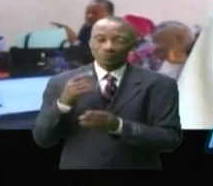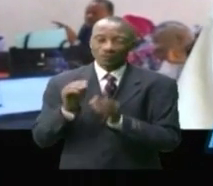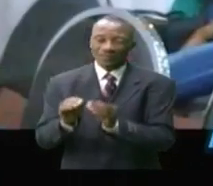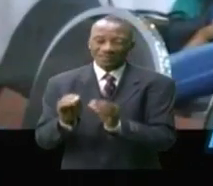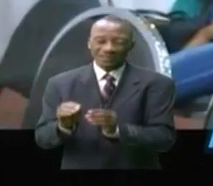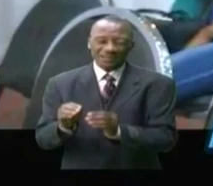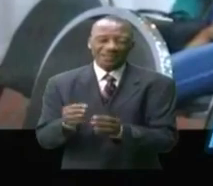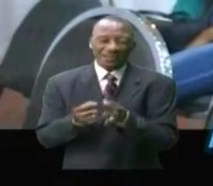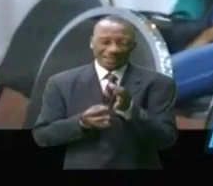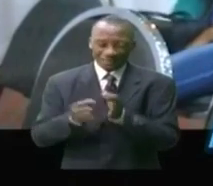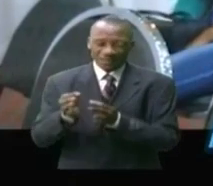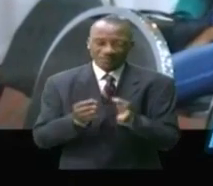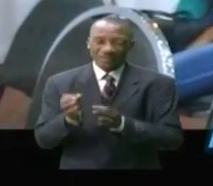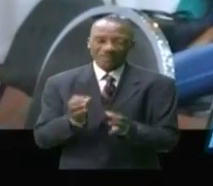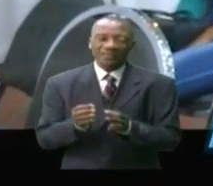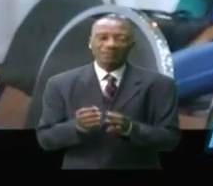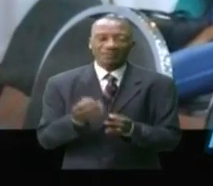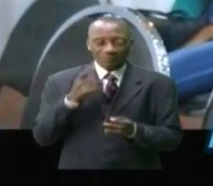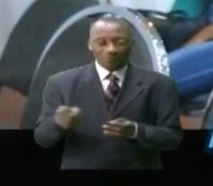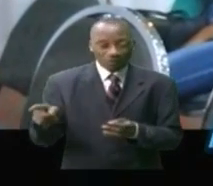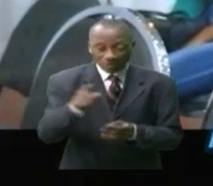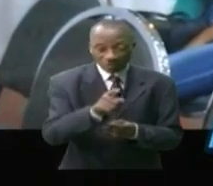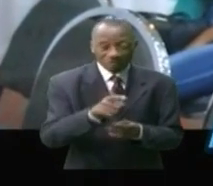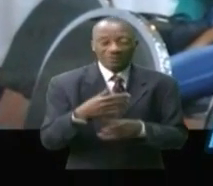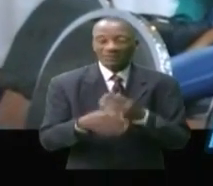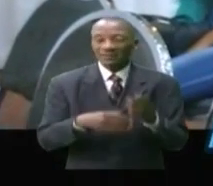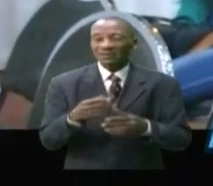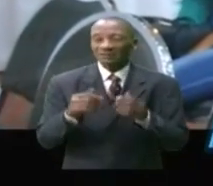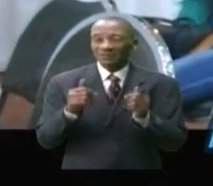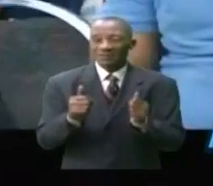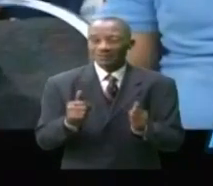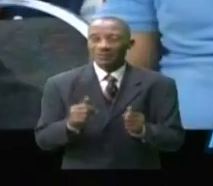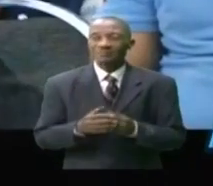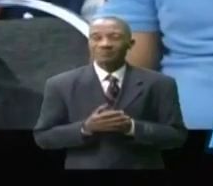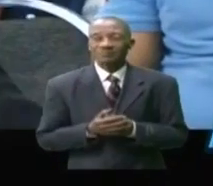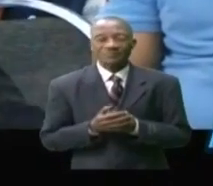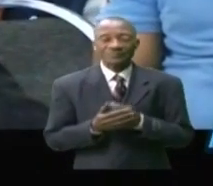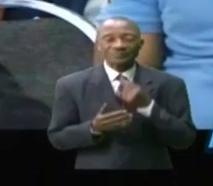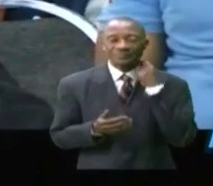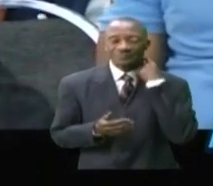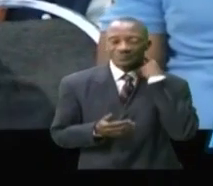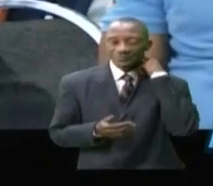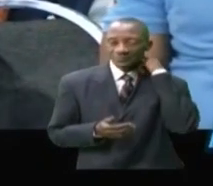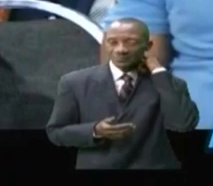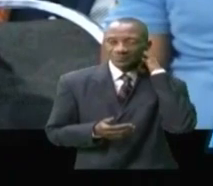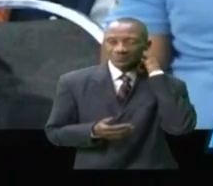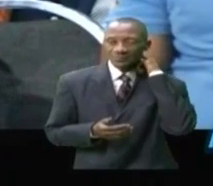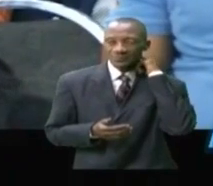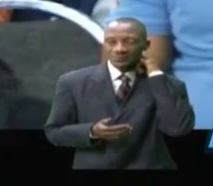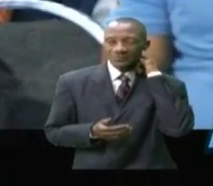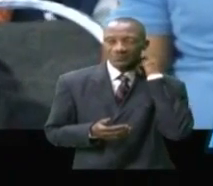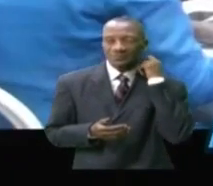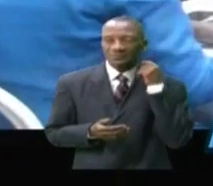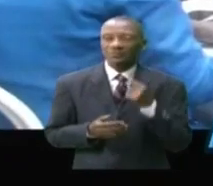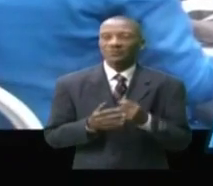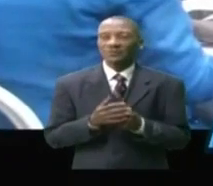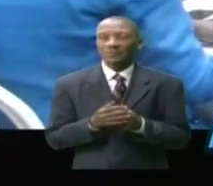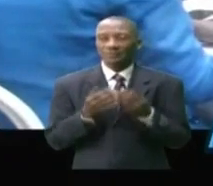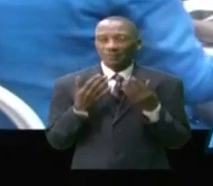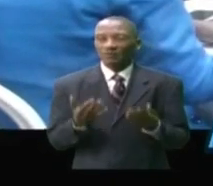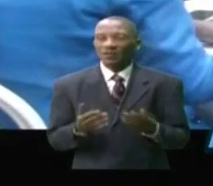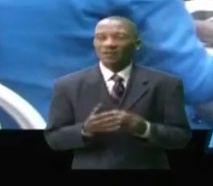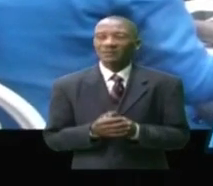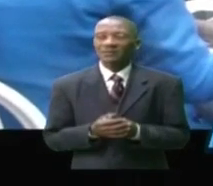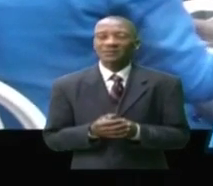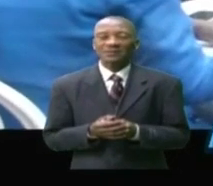les choses. Pour les participants à cet atelier, le lancement de ces projets est une bonne opportunité parce